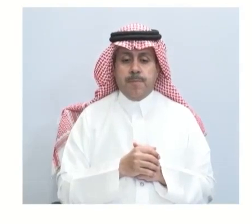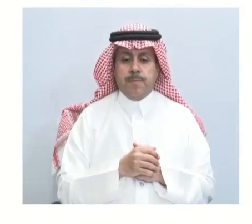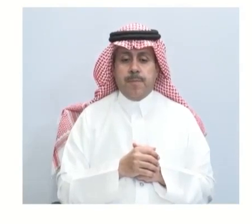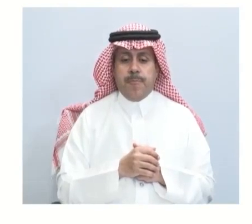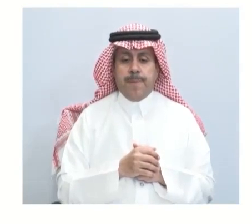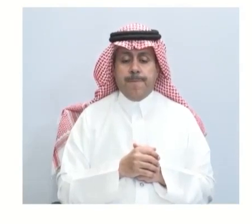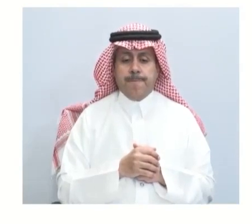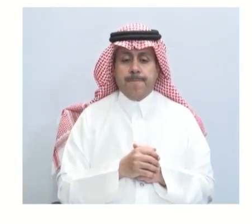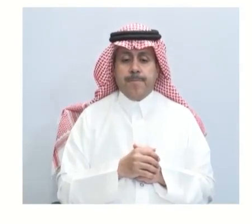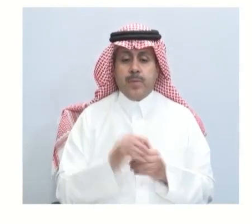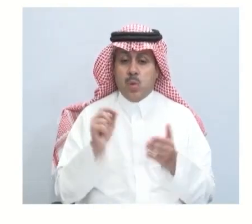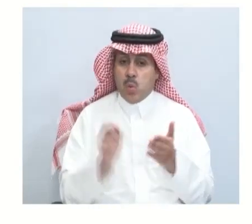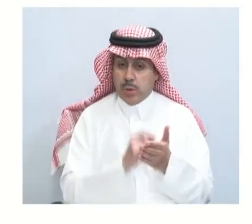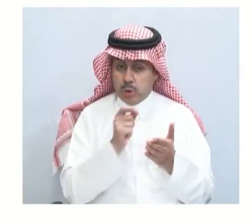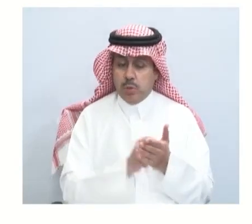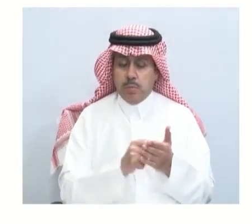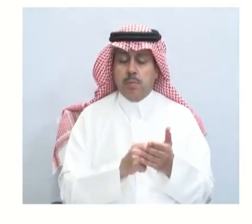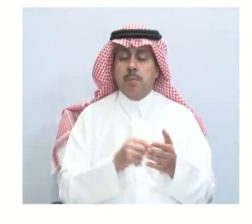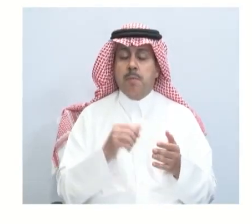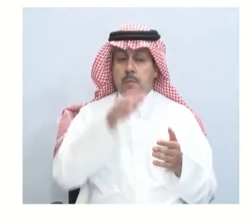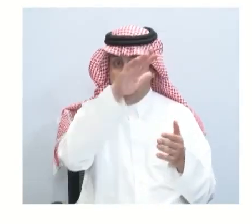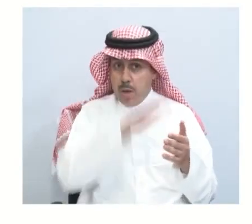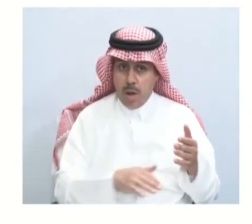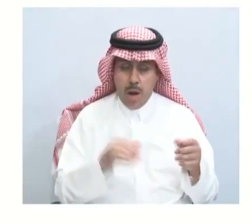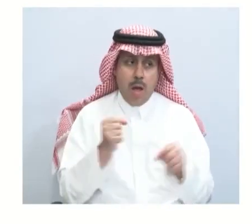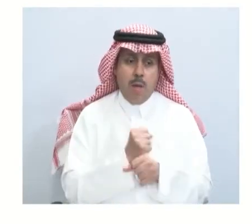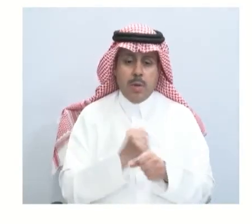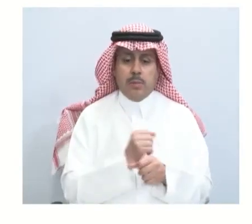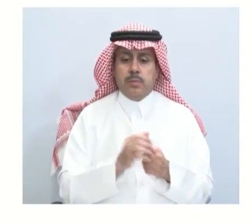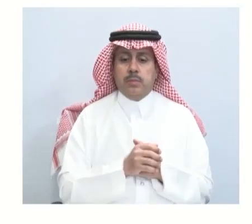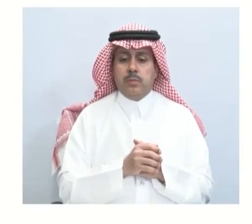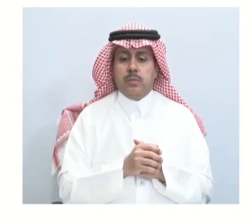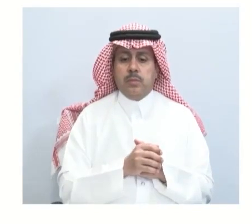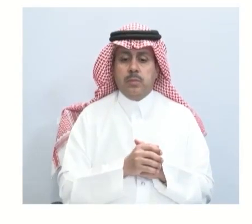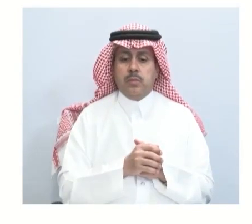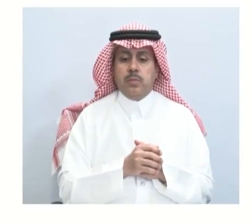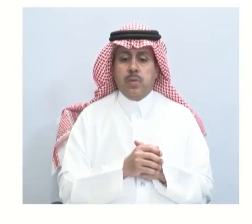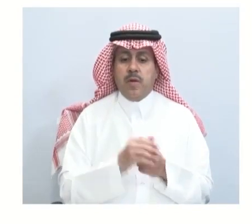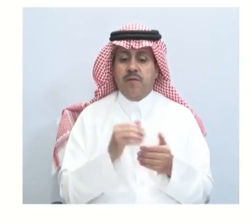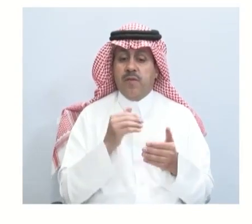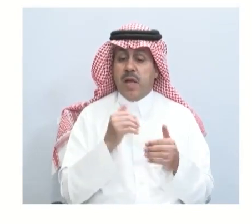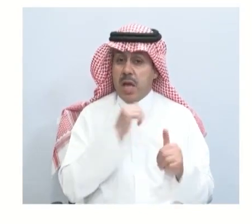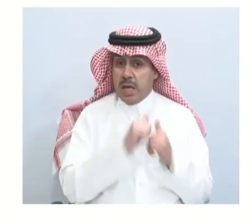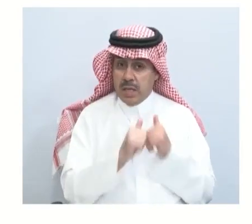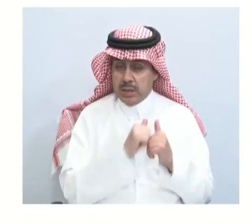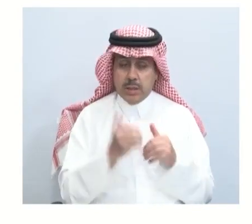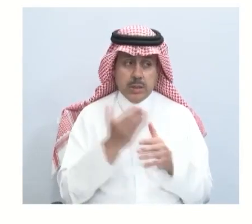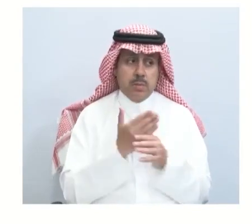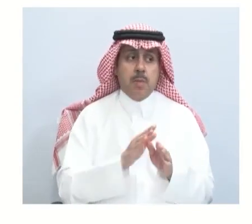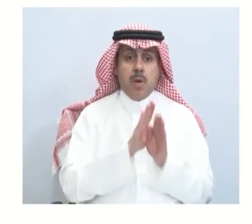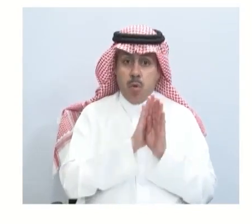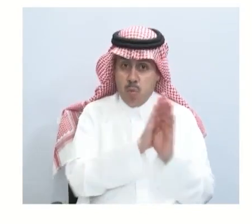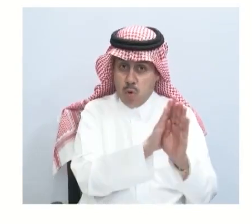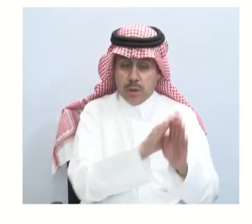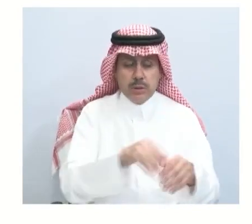باخلاقه اكتب مقالا عمليا قدم مشروعه حول هذا الحديث العظيم تذكر في الاسباب الوساءل المعينه